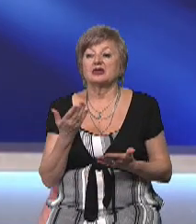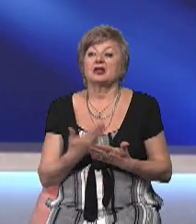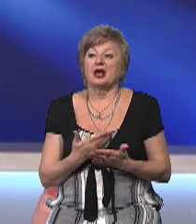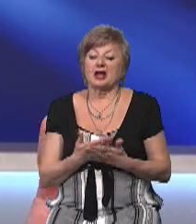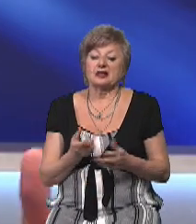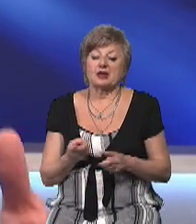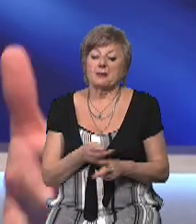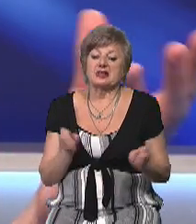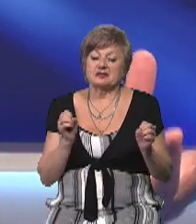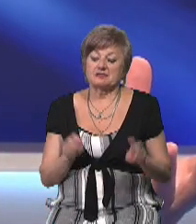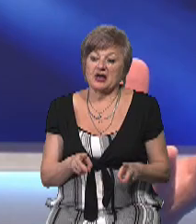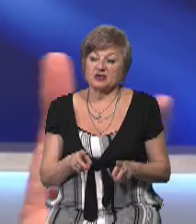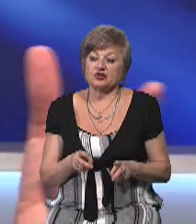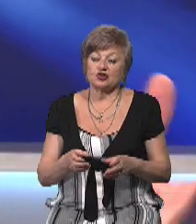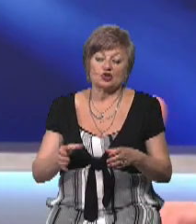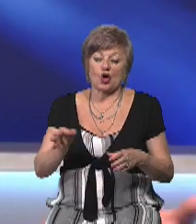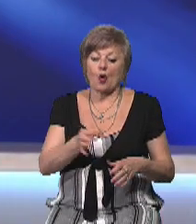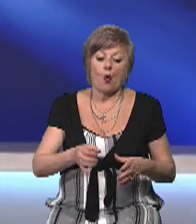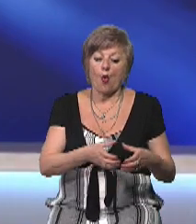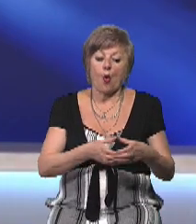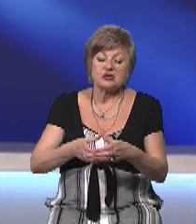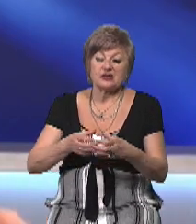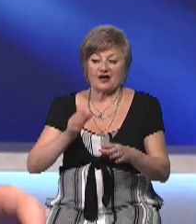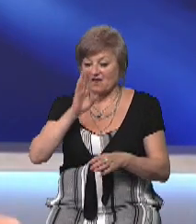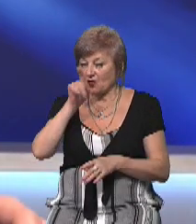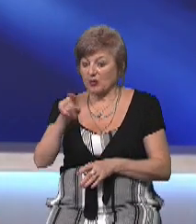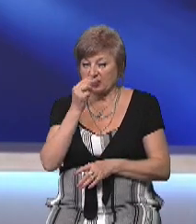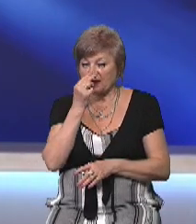здається, безпечно, островки, де не видно ворога.